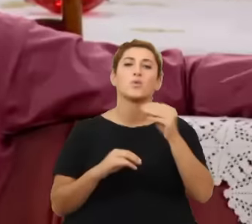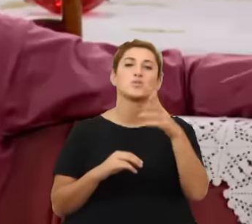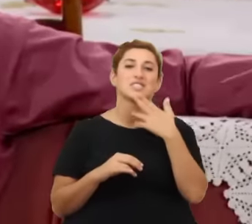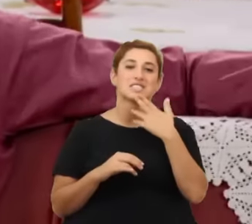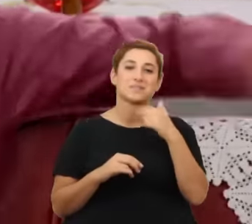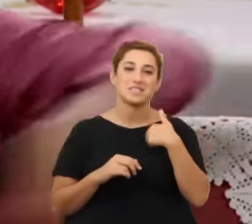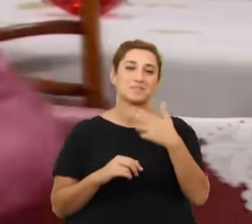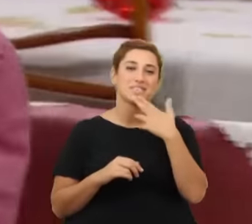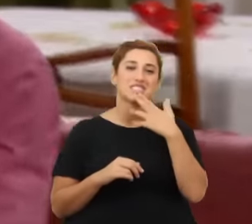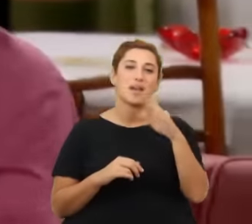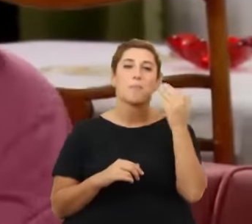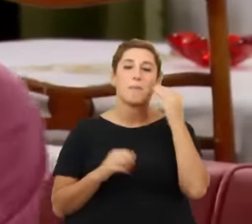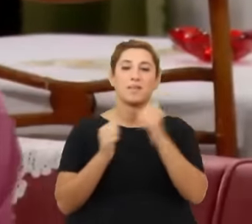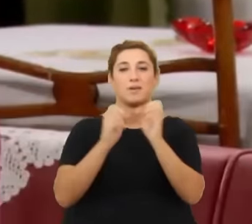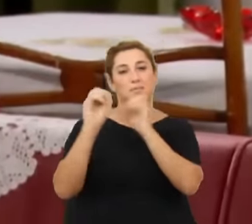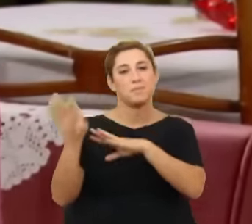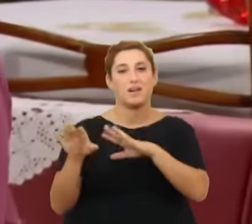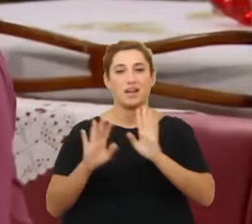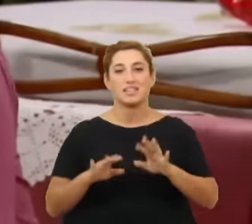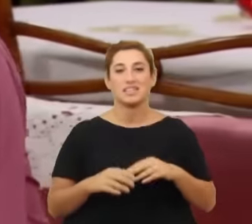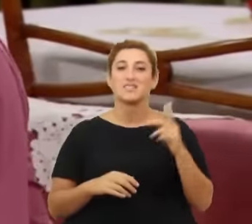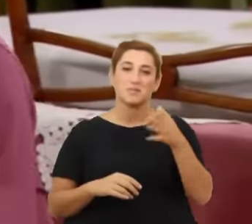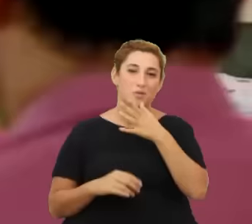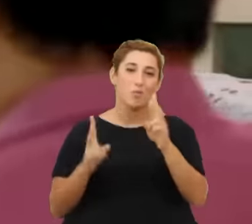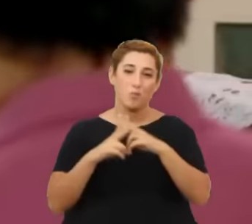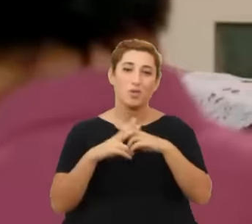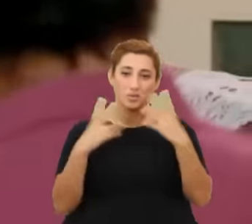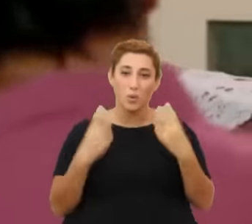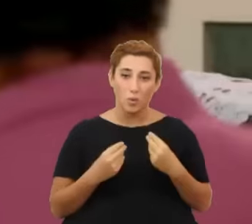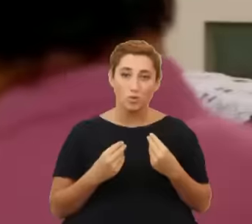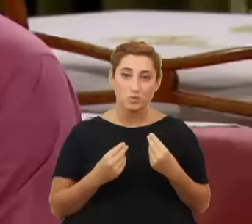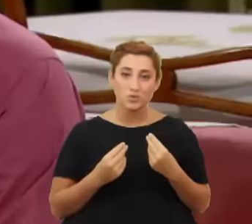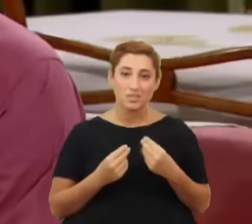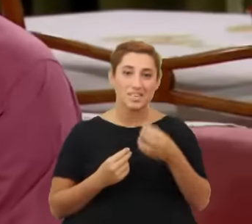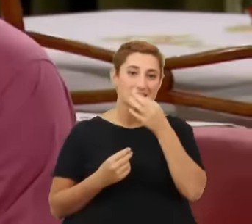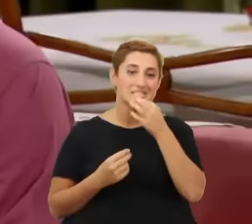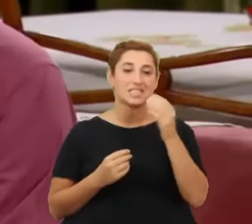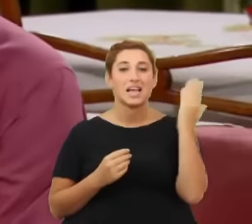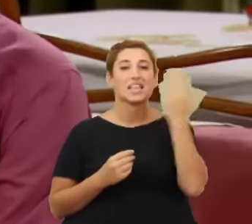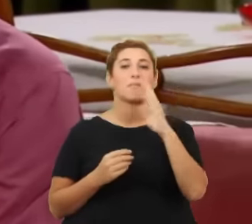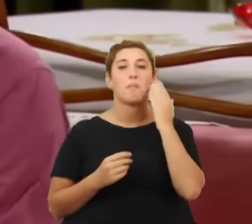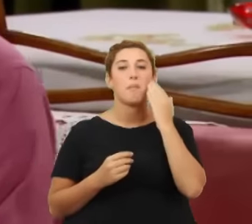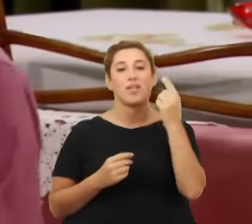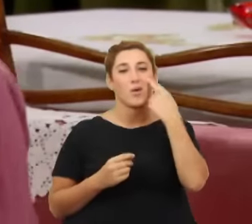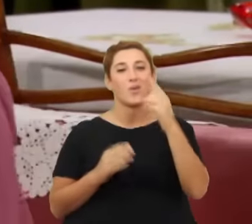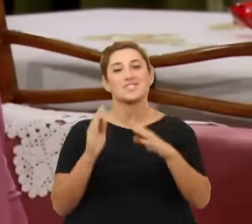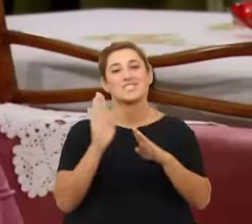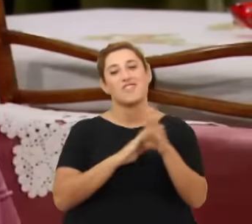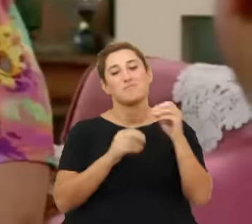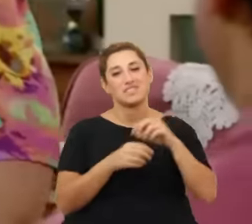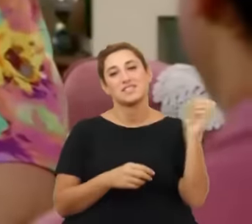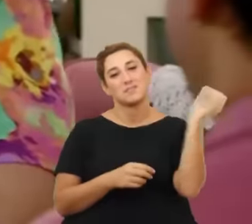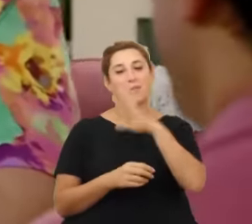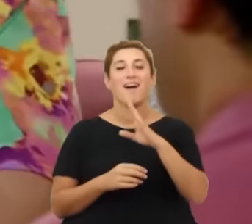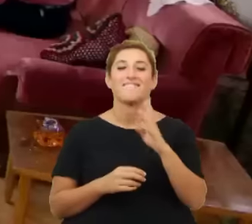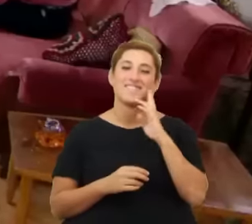Ha, çocuk kız. Bizim kız şey ya, babaannesine bıraktık onu yenge. Şimdi malum polis olunca İzne de çıkamadık. Babaannesi de görsün, sevsin diye oraya bıraktık.